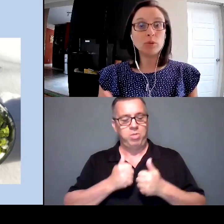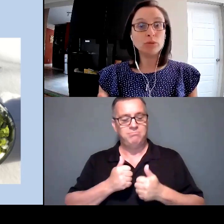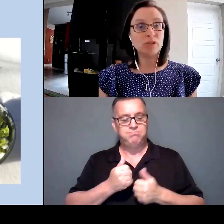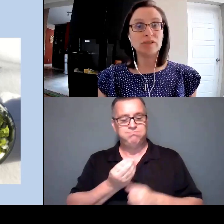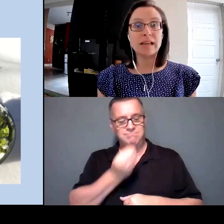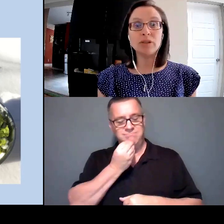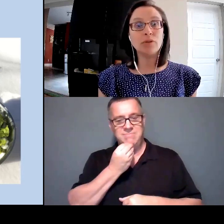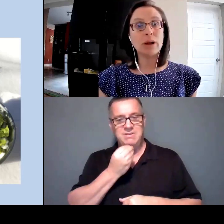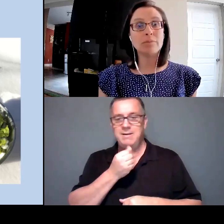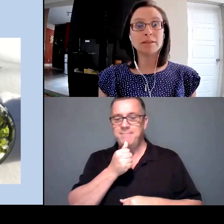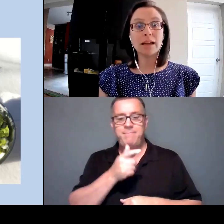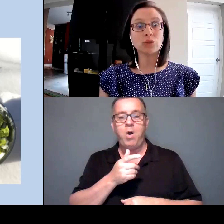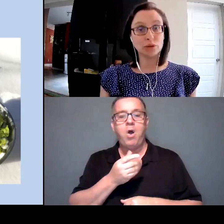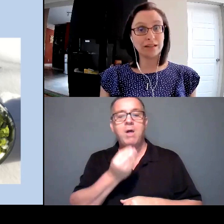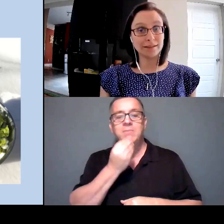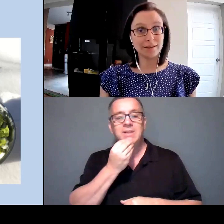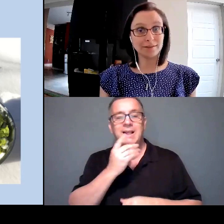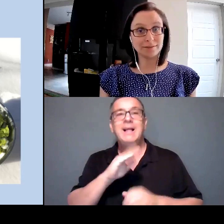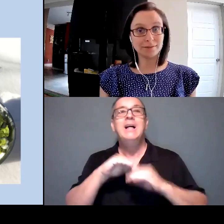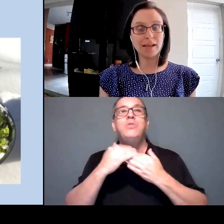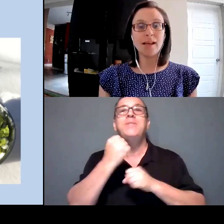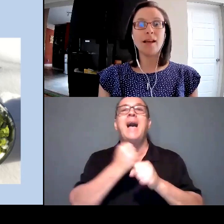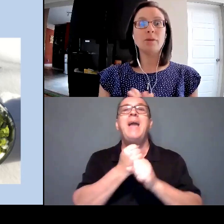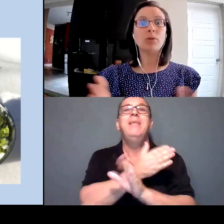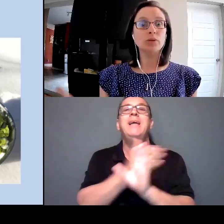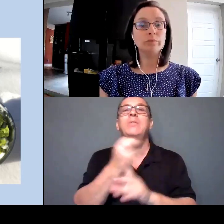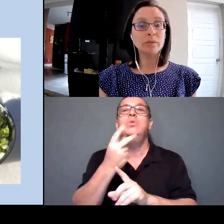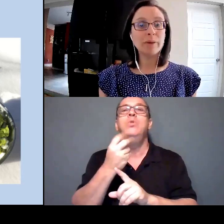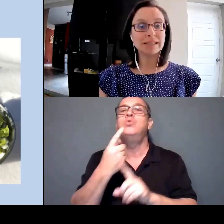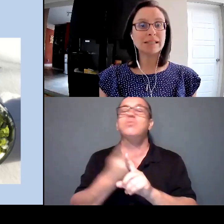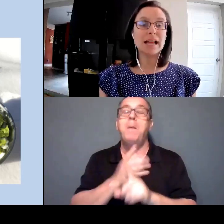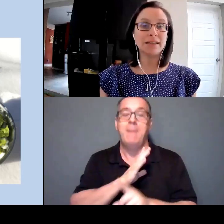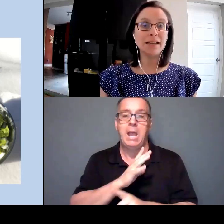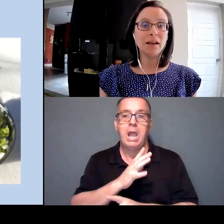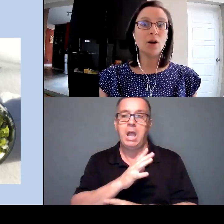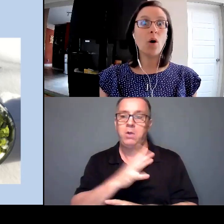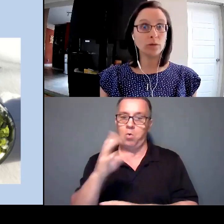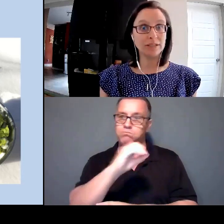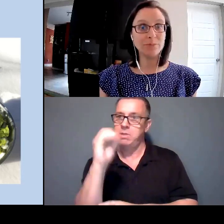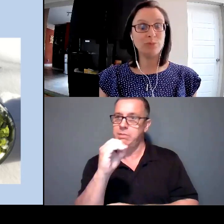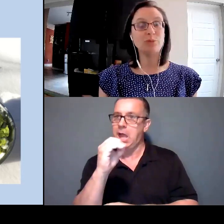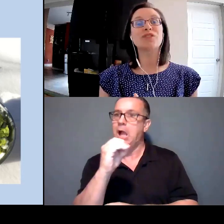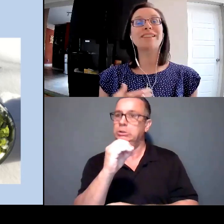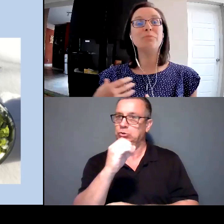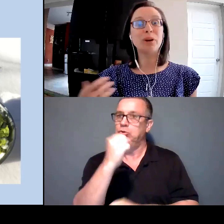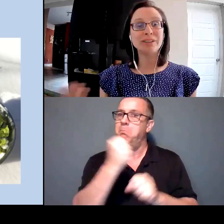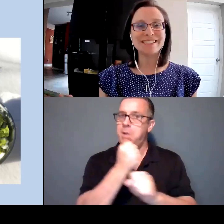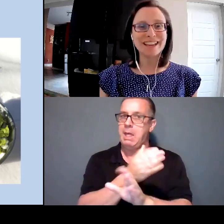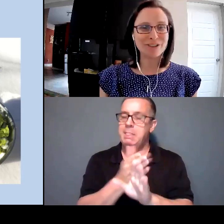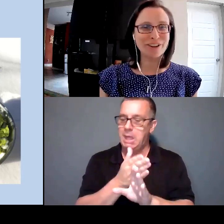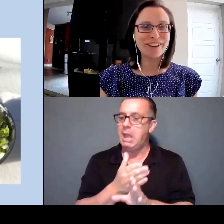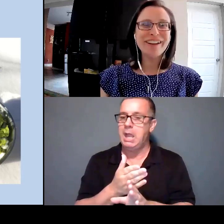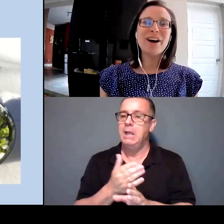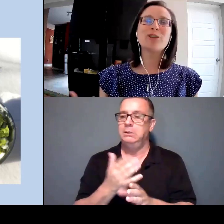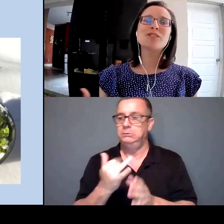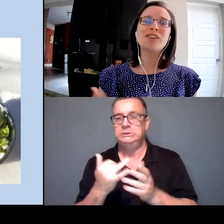n'est pas autosuffisant au niveau alimentaire toute l'année, OK? Mais pour une bonne partie de l'année, on l'est, puis on se fait des bonnes